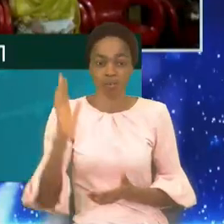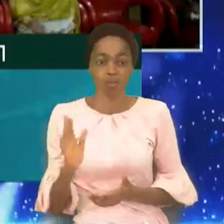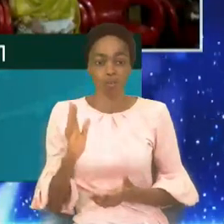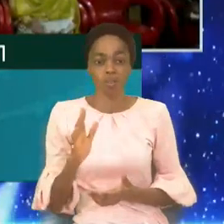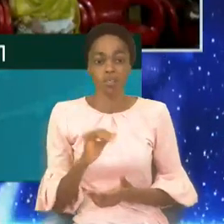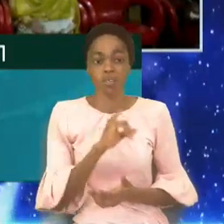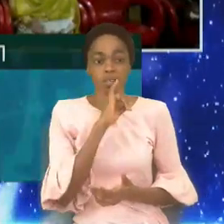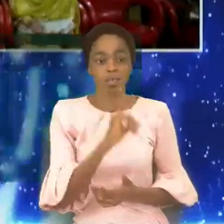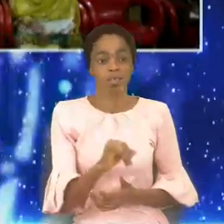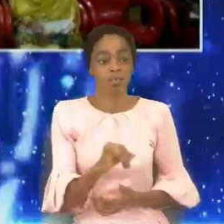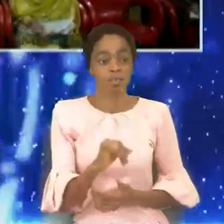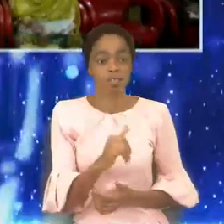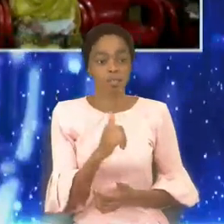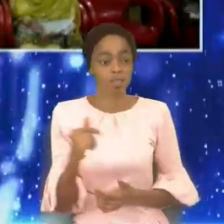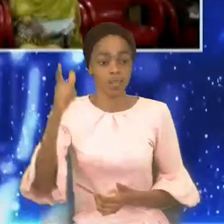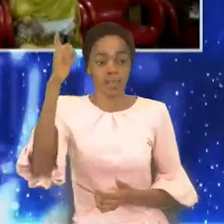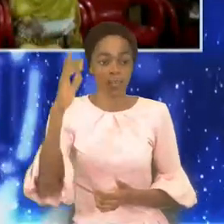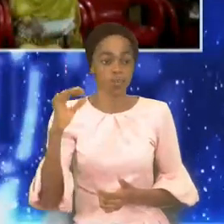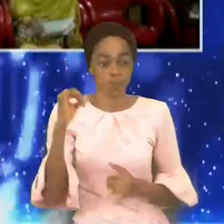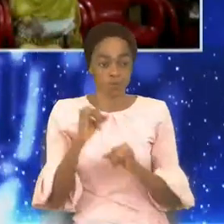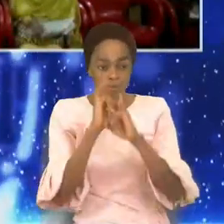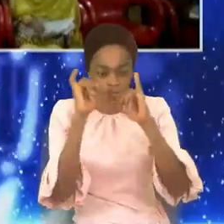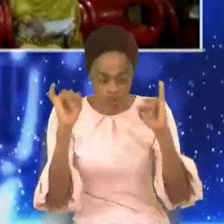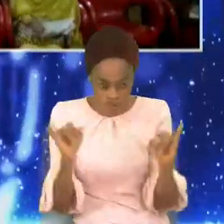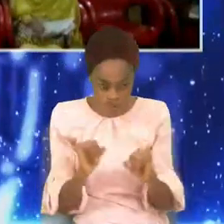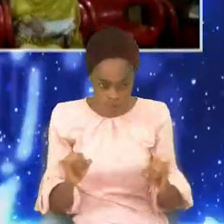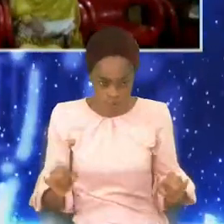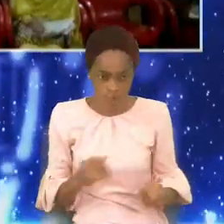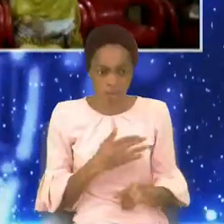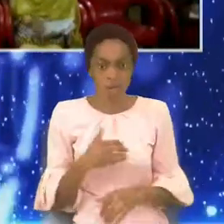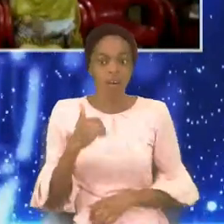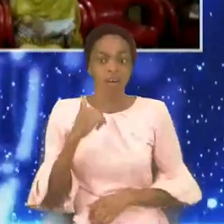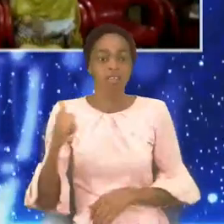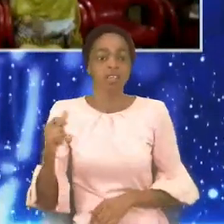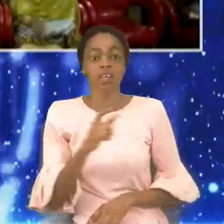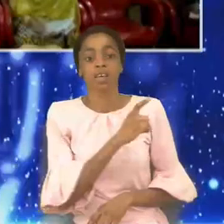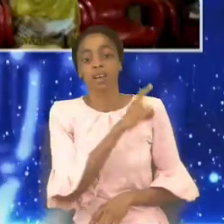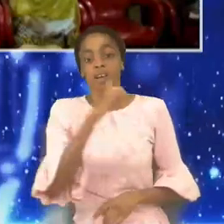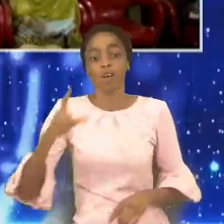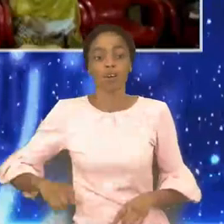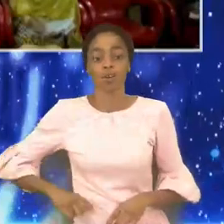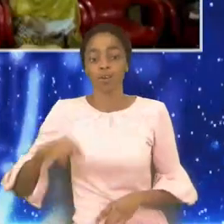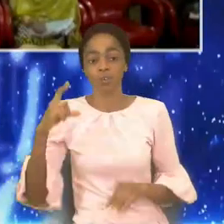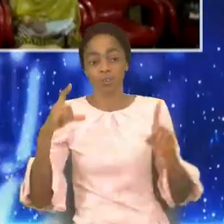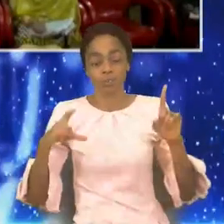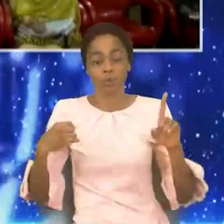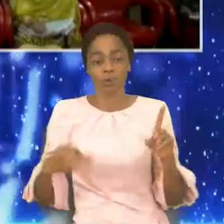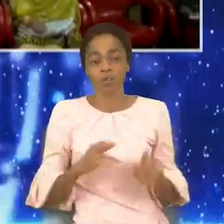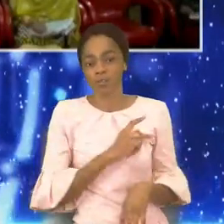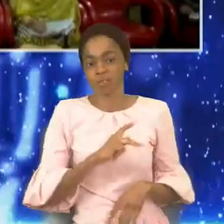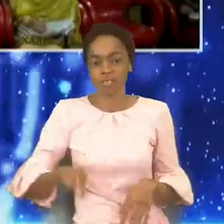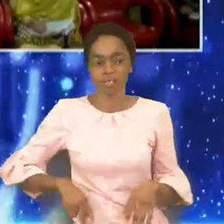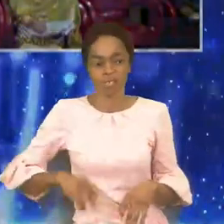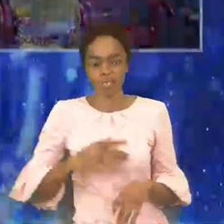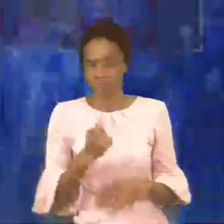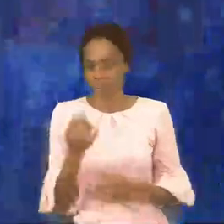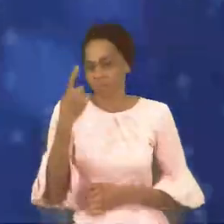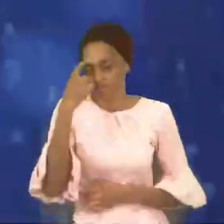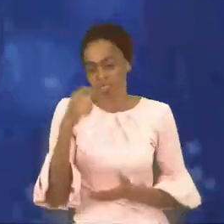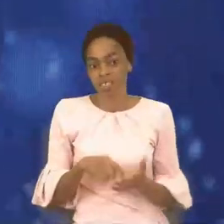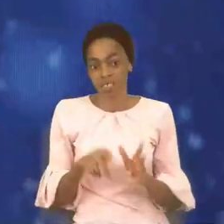Dieu des dieux. » Vous allez penser que cet homme était converti et le Seigneur des rois. Vous allez penser qu'il